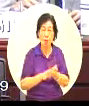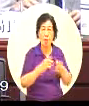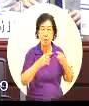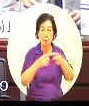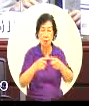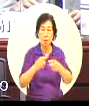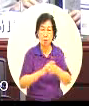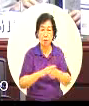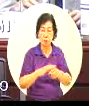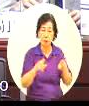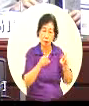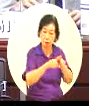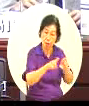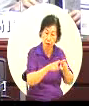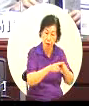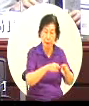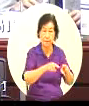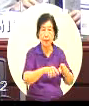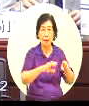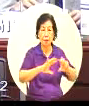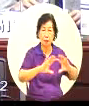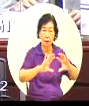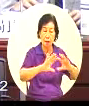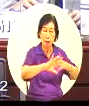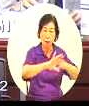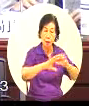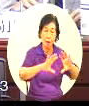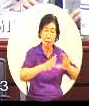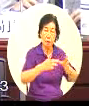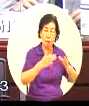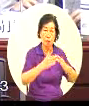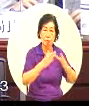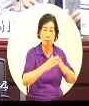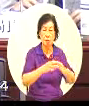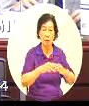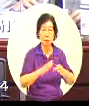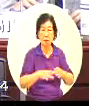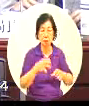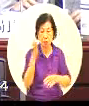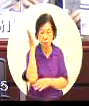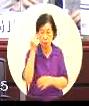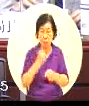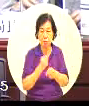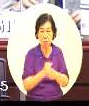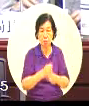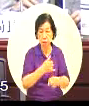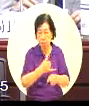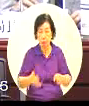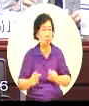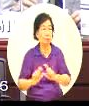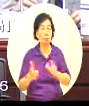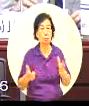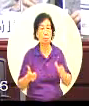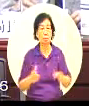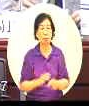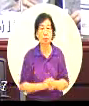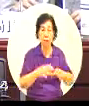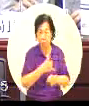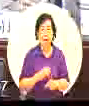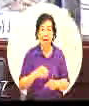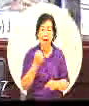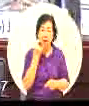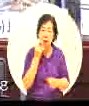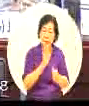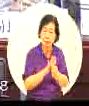体制的公务人员又不太一样，这样比较能够照顾所有很多优秀